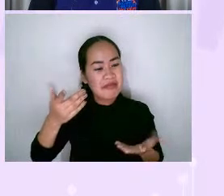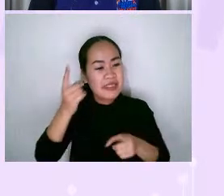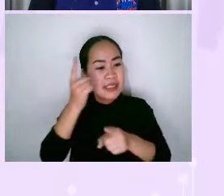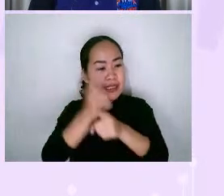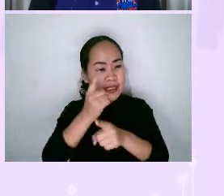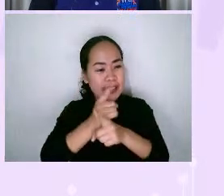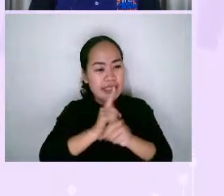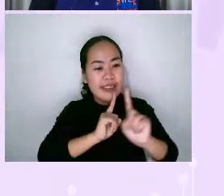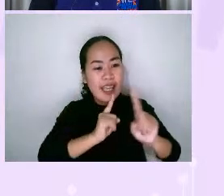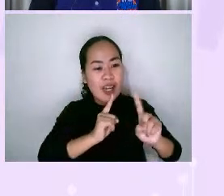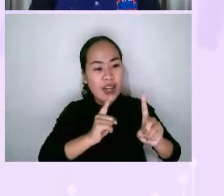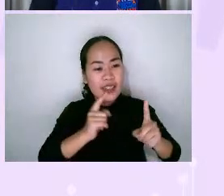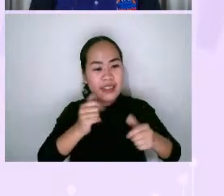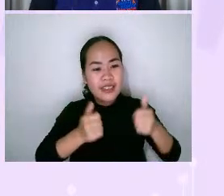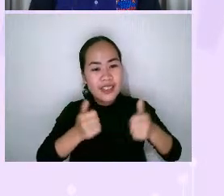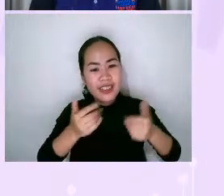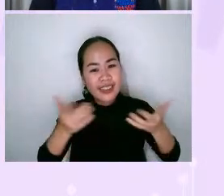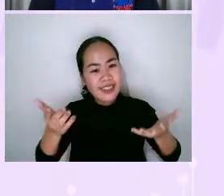po ay